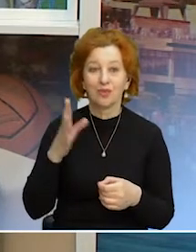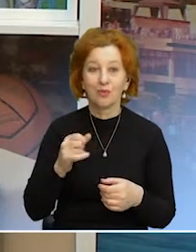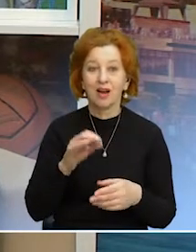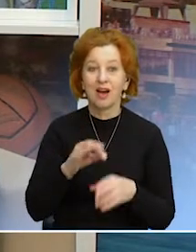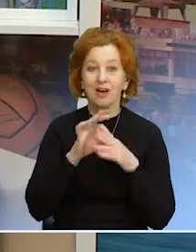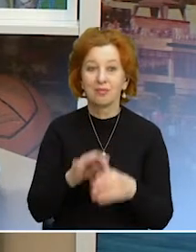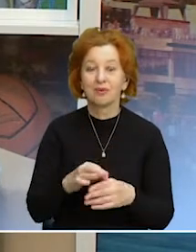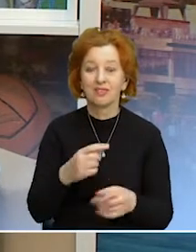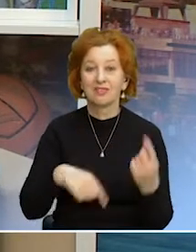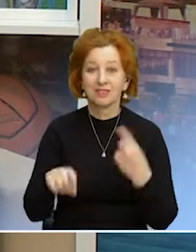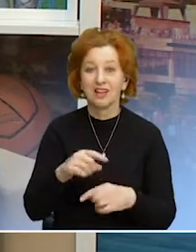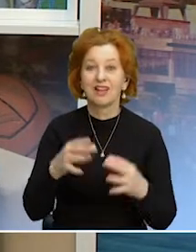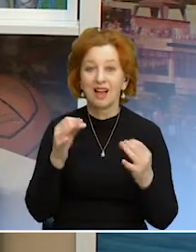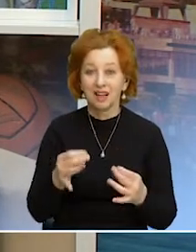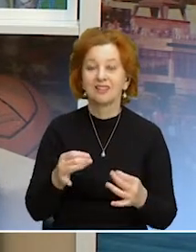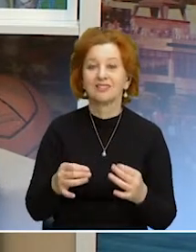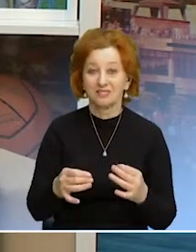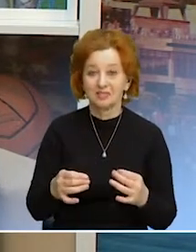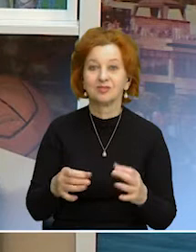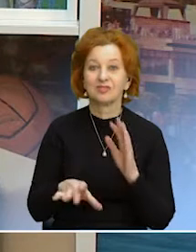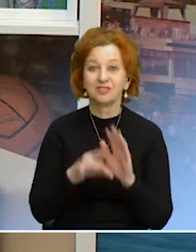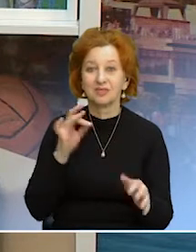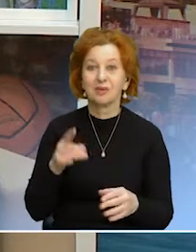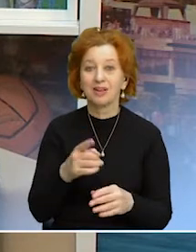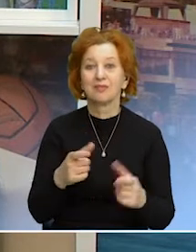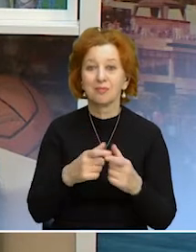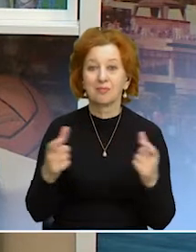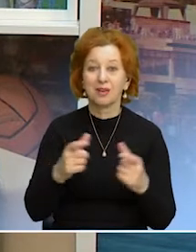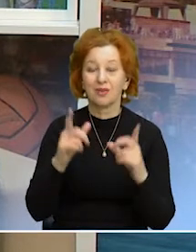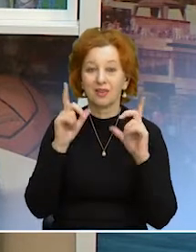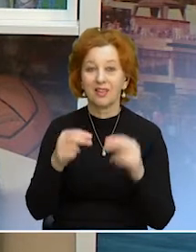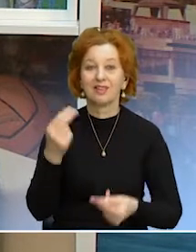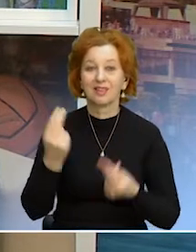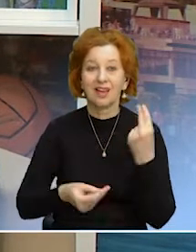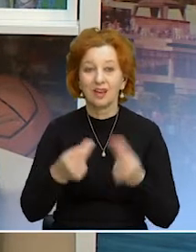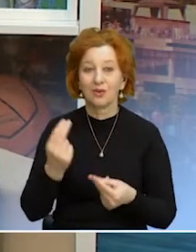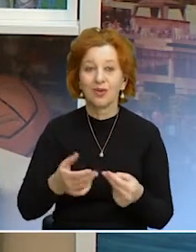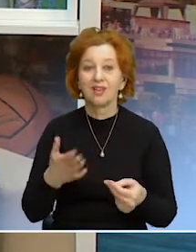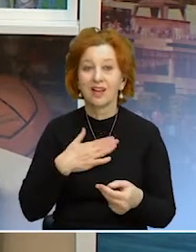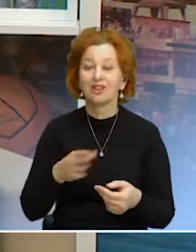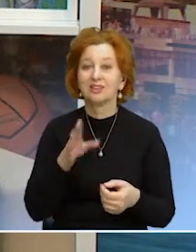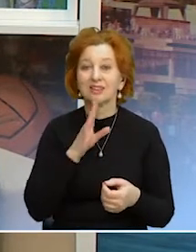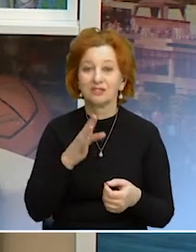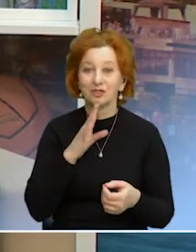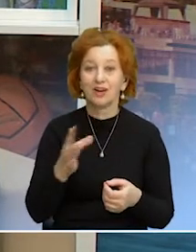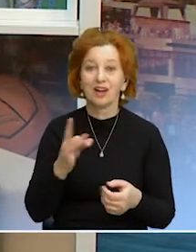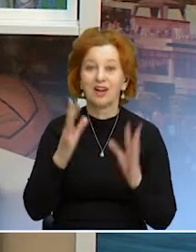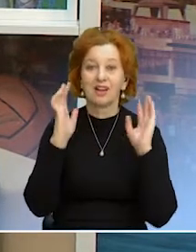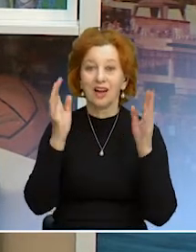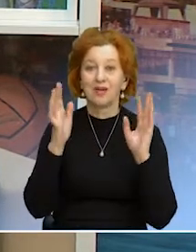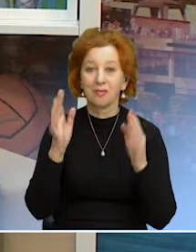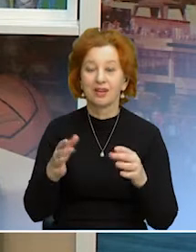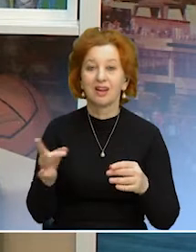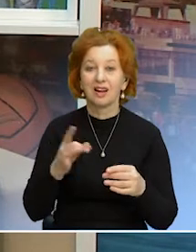как провести ему свой вечер, а может выиграть эти билеты у нас и отправиться на игру. Играют наши девчонки, ростовская